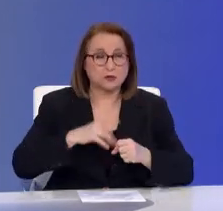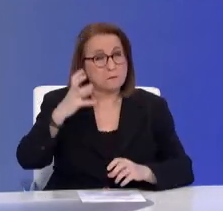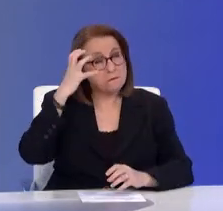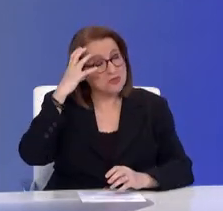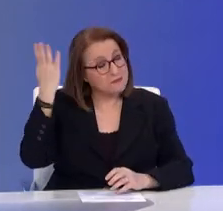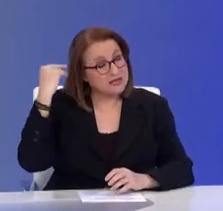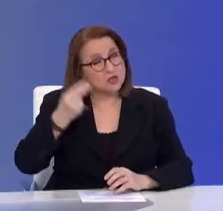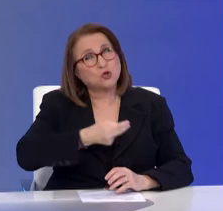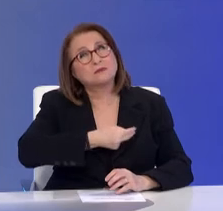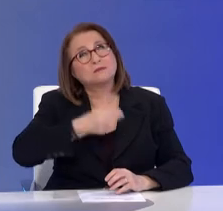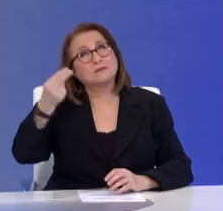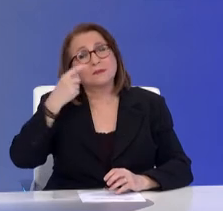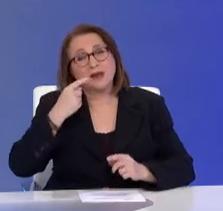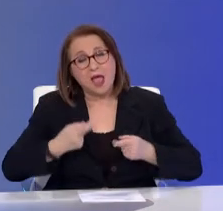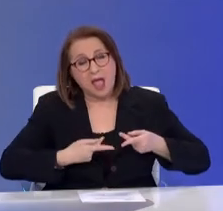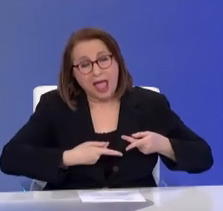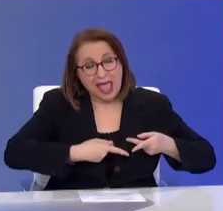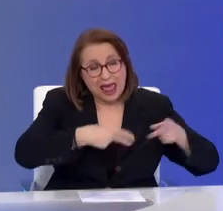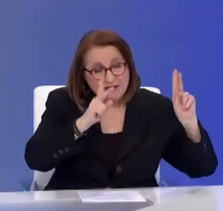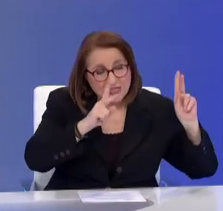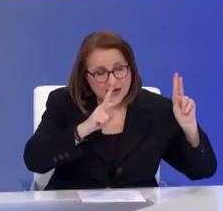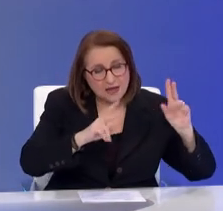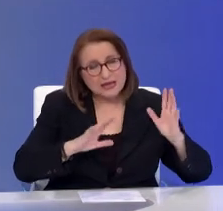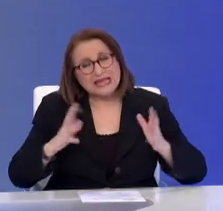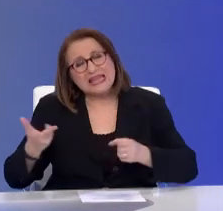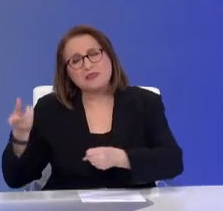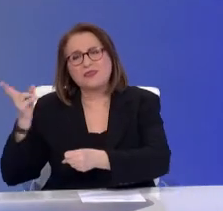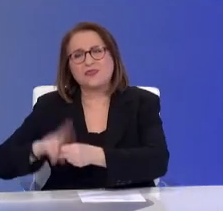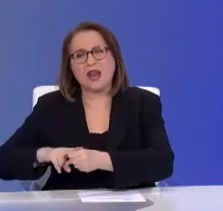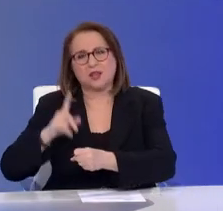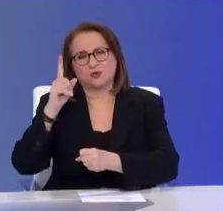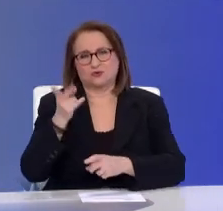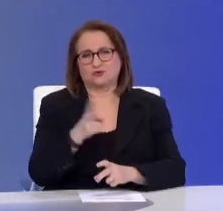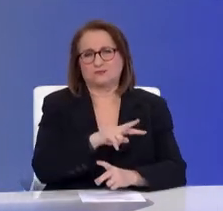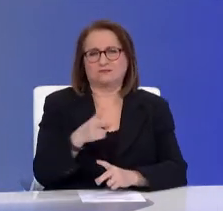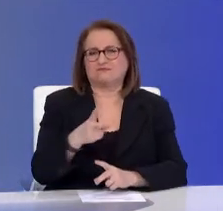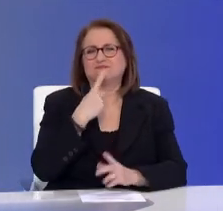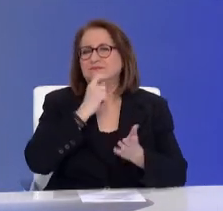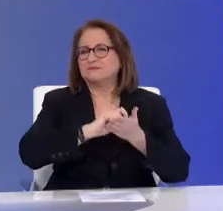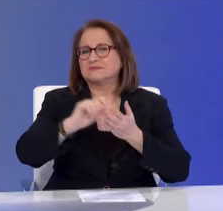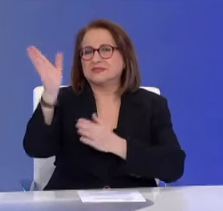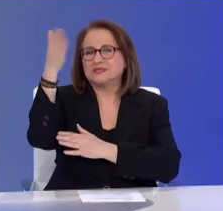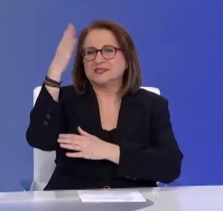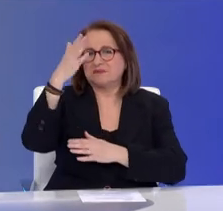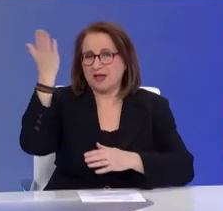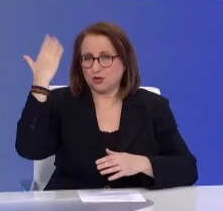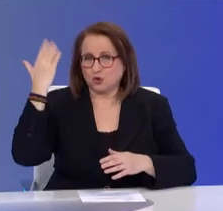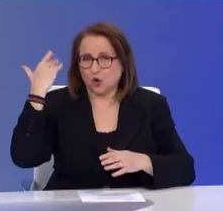ήταν το βασικό ρητό της εποχής, πυροδοτώντας το κύμα